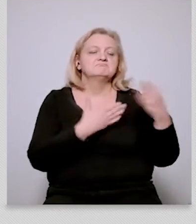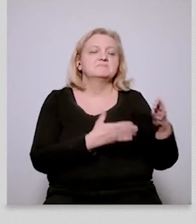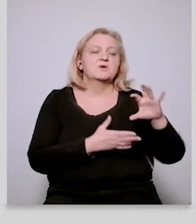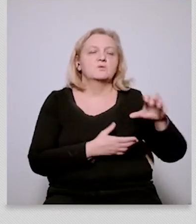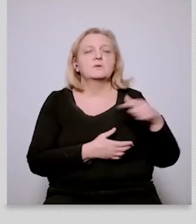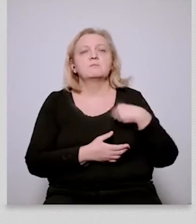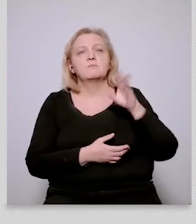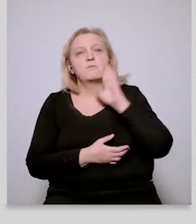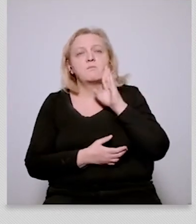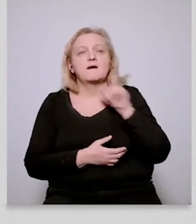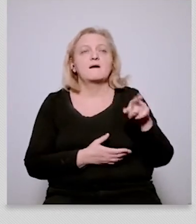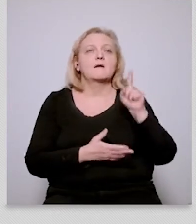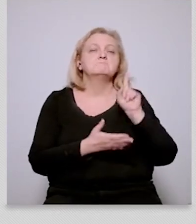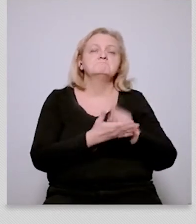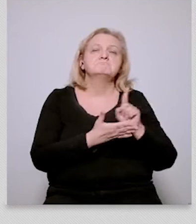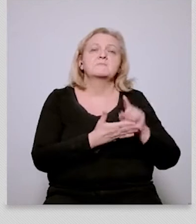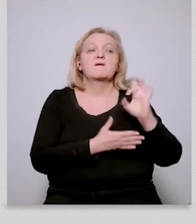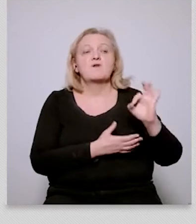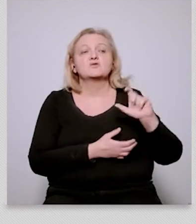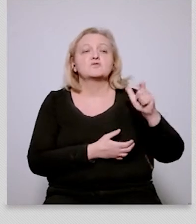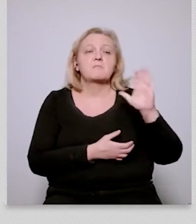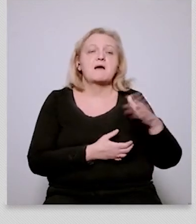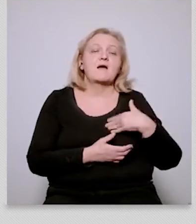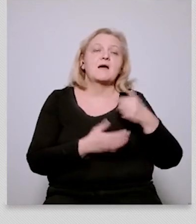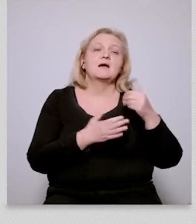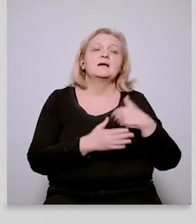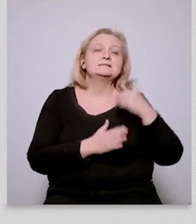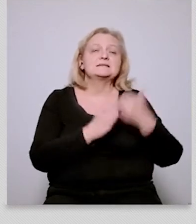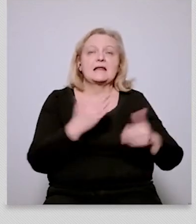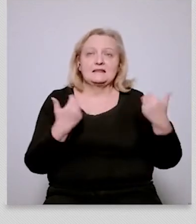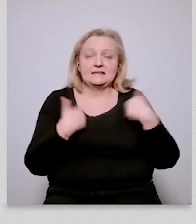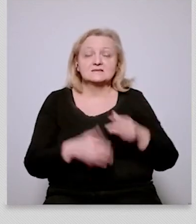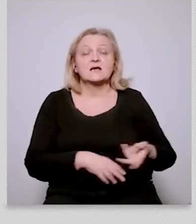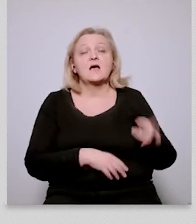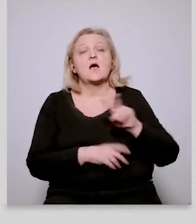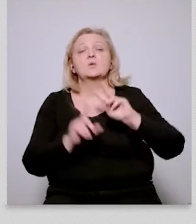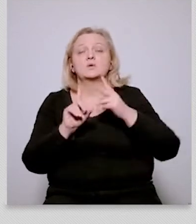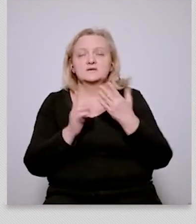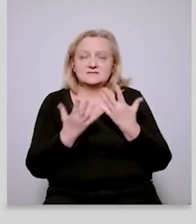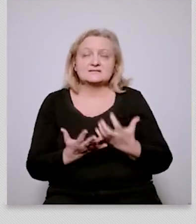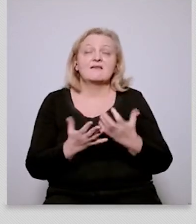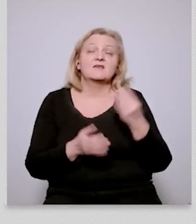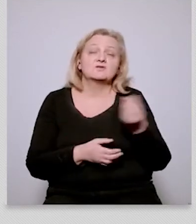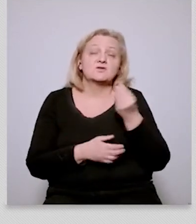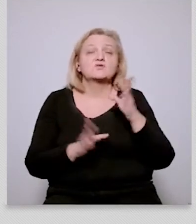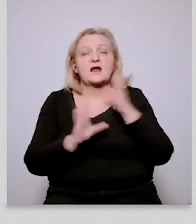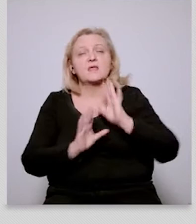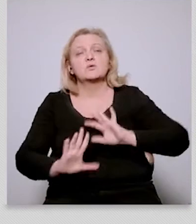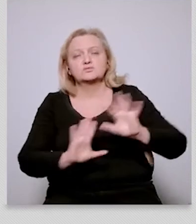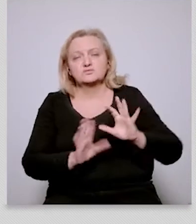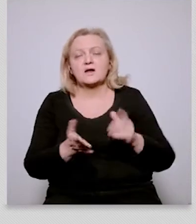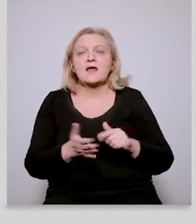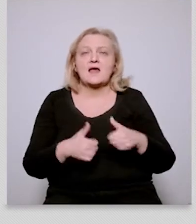zrezygnować z pewnych osiągniętych już rzeczy z drugiej strony chce zatroszczyć się o klimat żeby